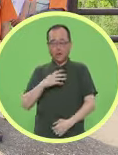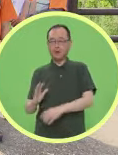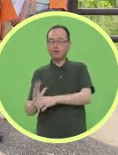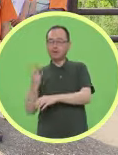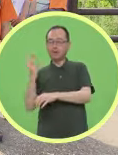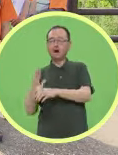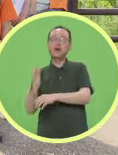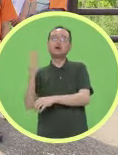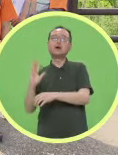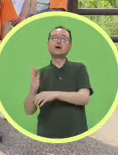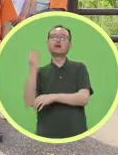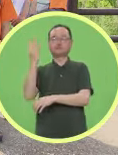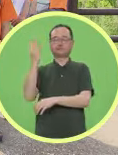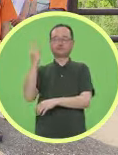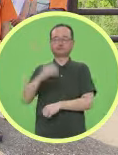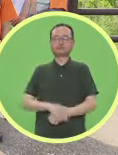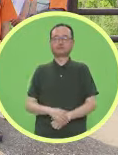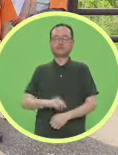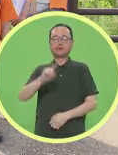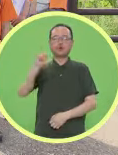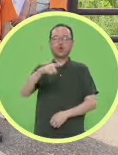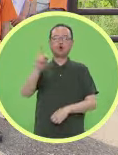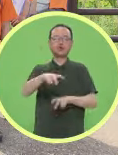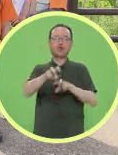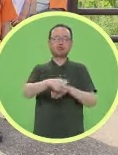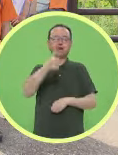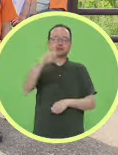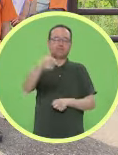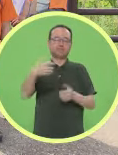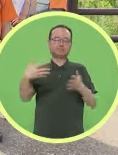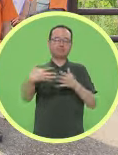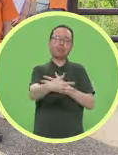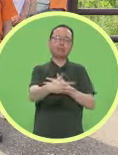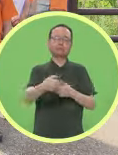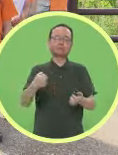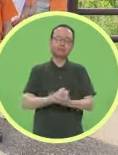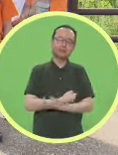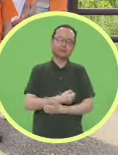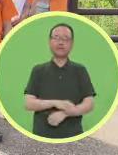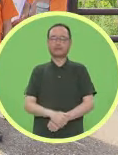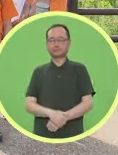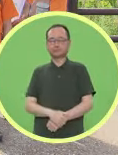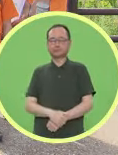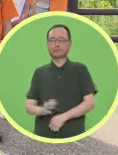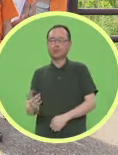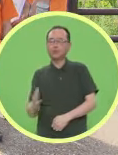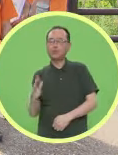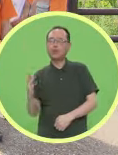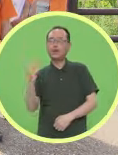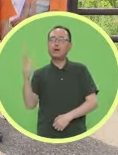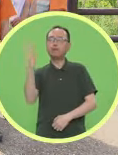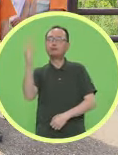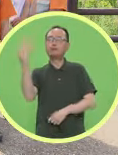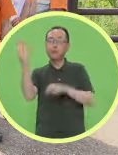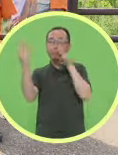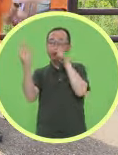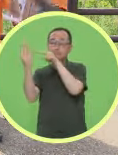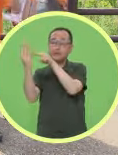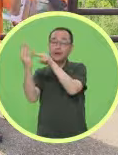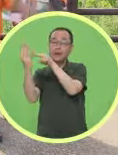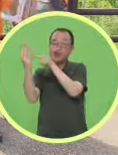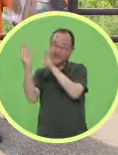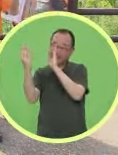解はのろしを上げるでした。野々村さん残念。のろしを見